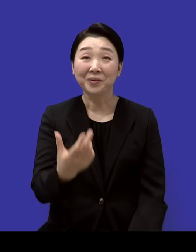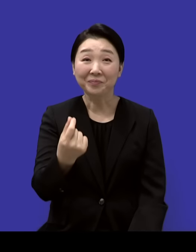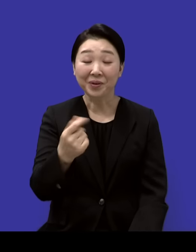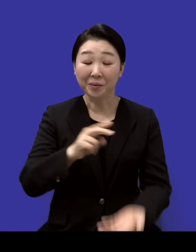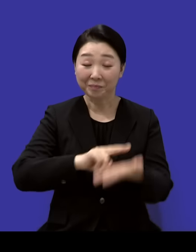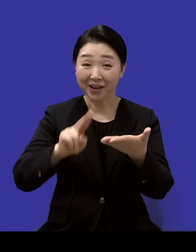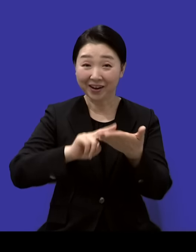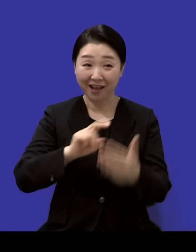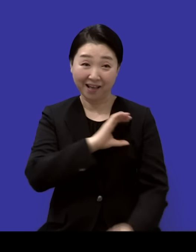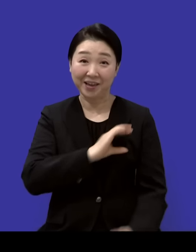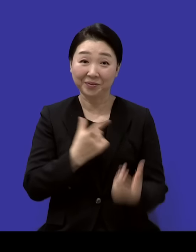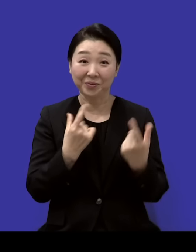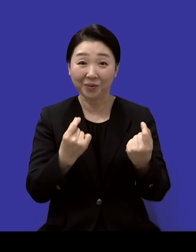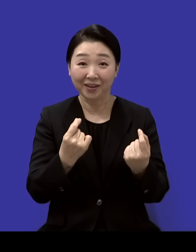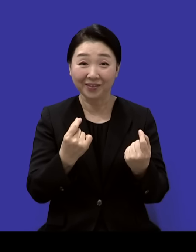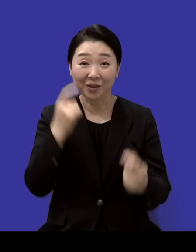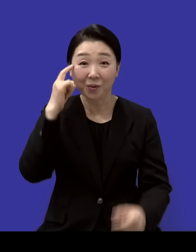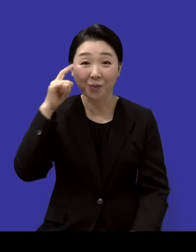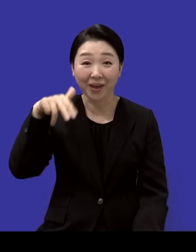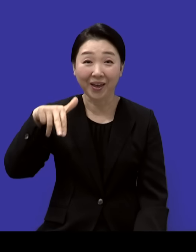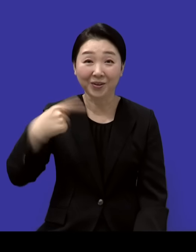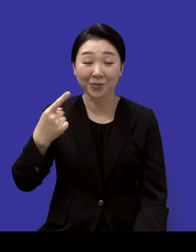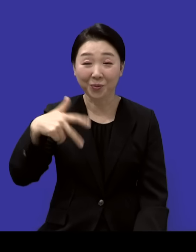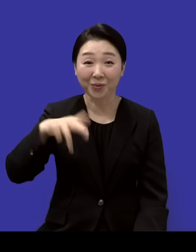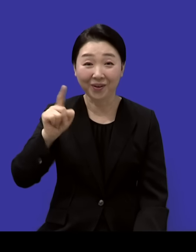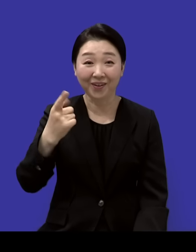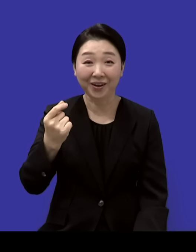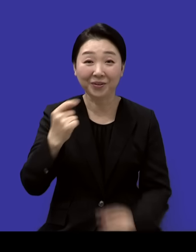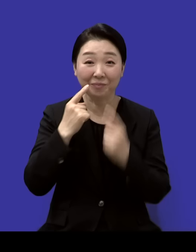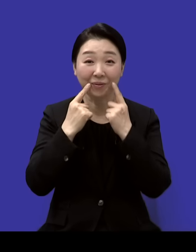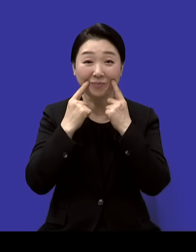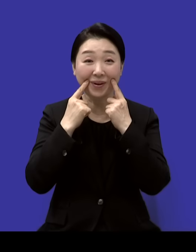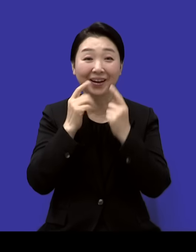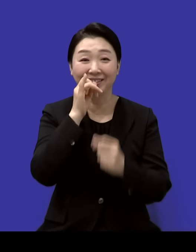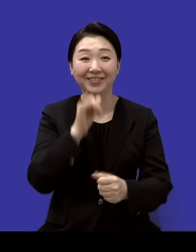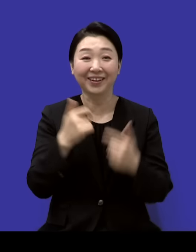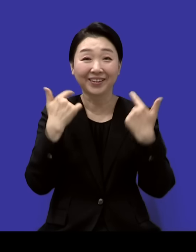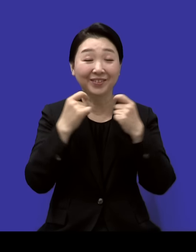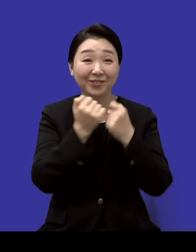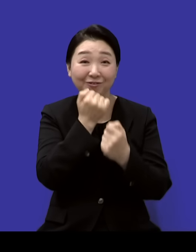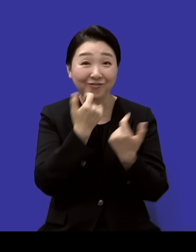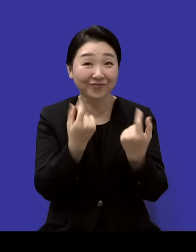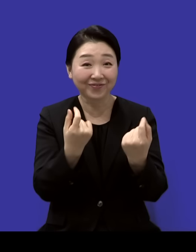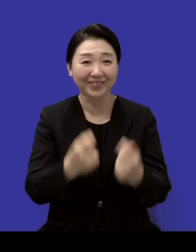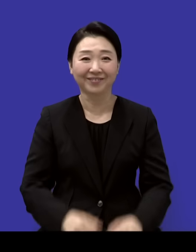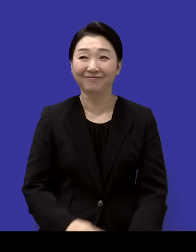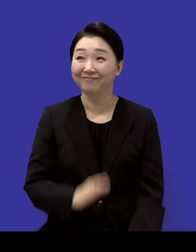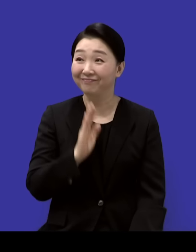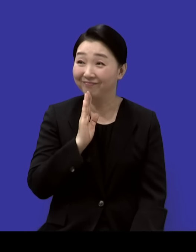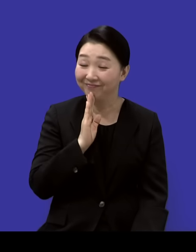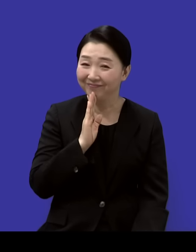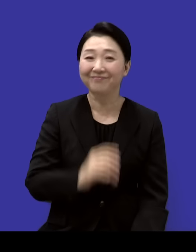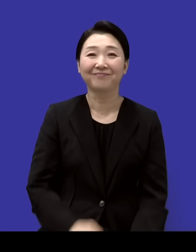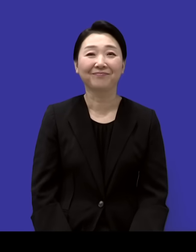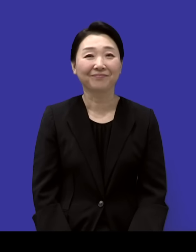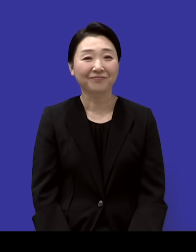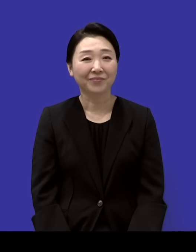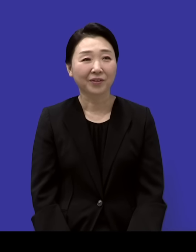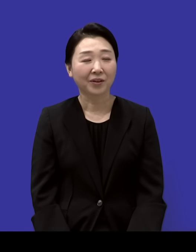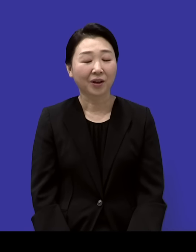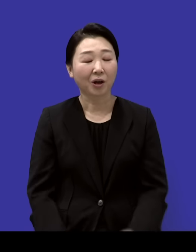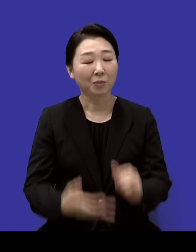만화 캐릭터처럼 이렇게 아, 약간 좀- 조커 같기도 하면서 이렇게 약간 이렇게 올라가게 했어요. 그러니까 늘 웃는 얼굴이신 것 같아요. 아, 그런가요? 예, 웃다를 감사합니다. 운영하셔서